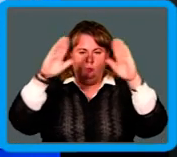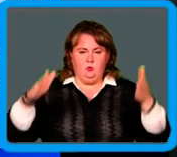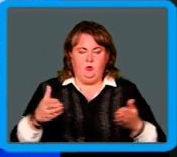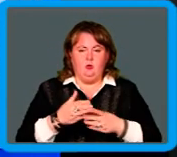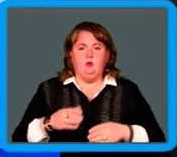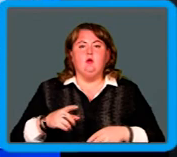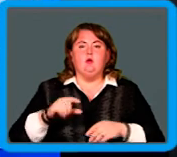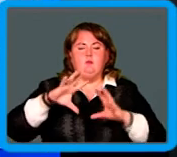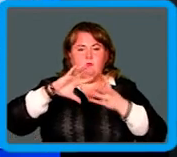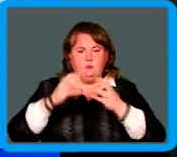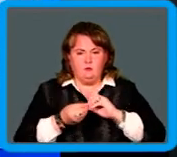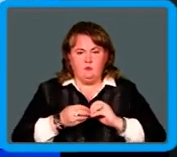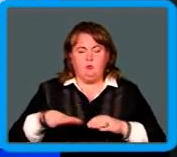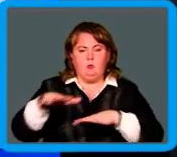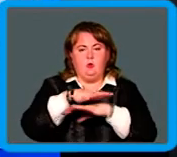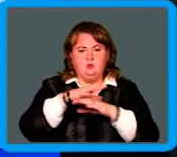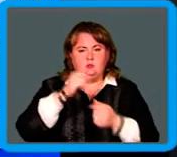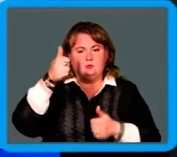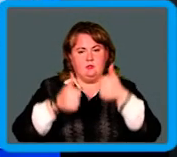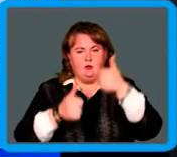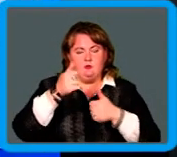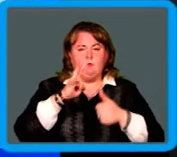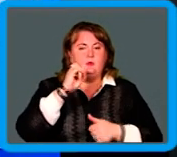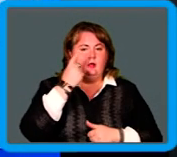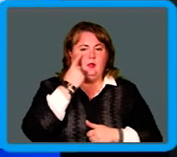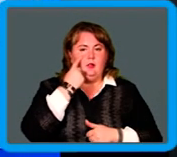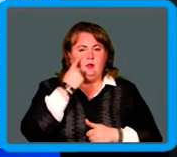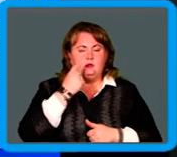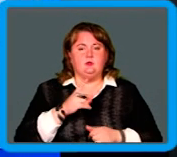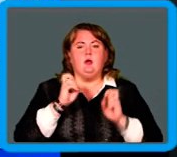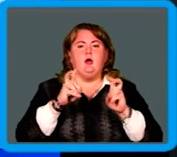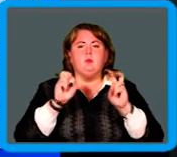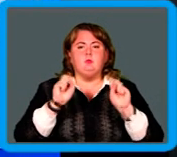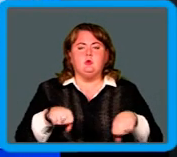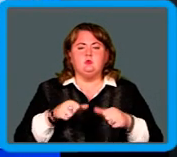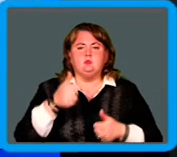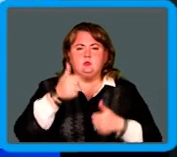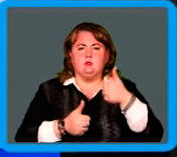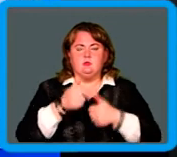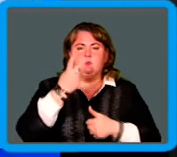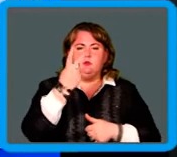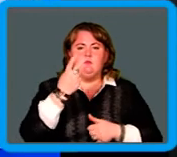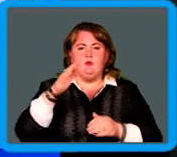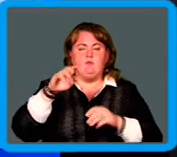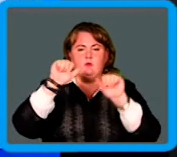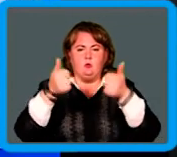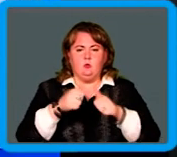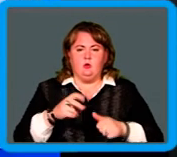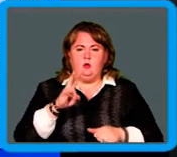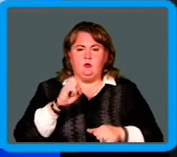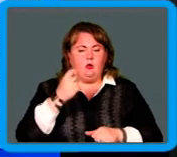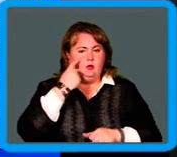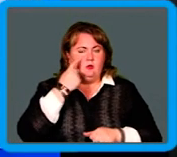можно сравнивать на глаз как можно сравнить эти две фигуры ведь на глаз их сравнить очень сложно